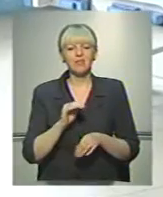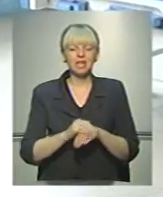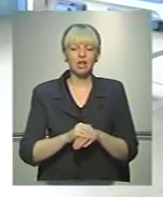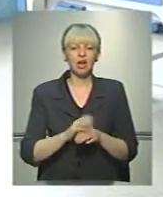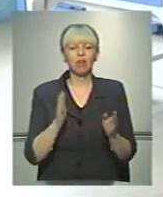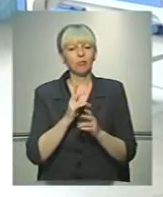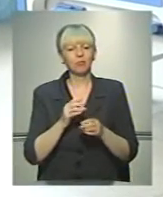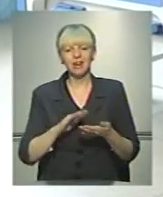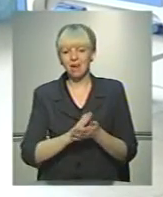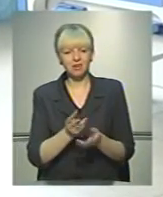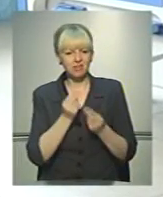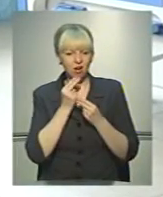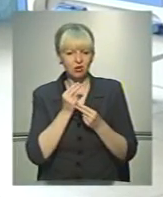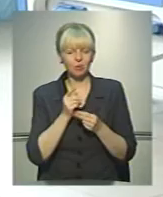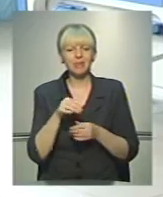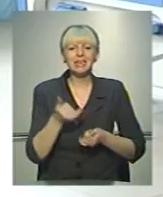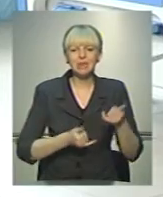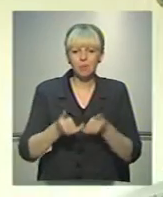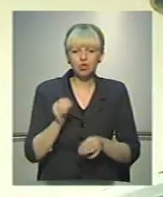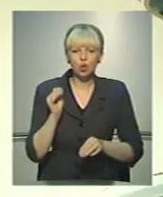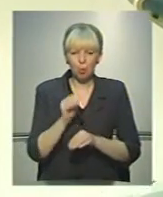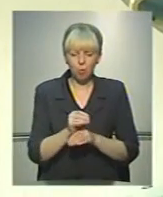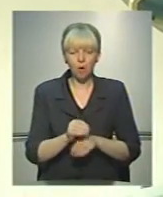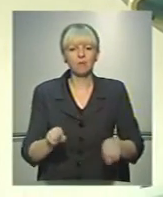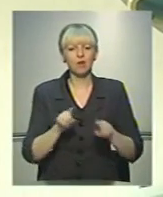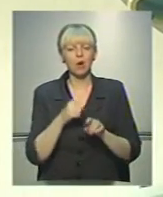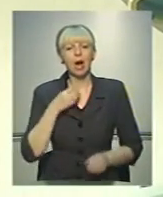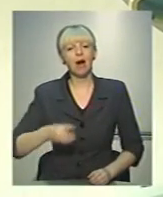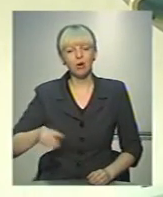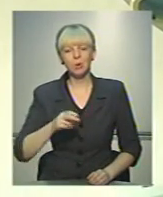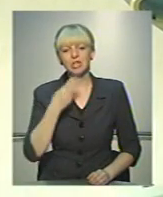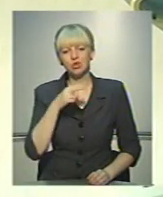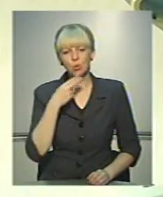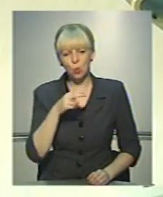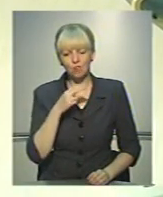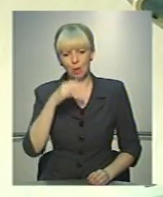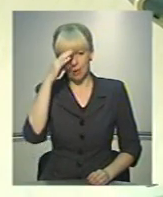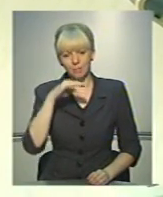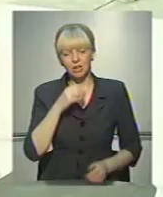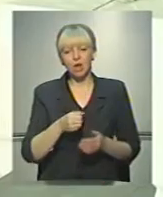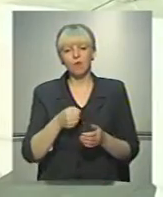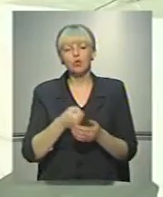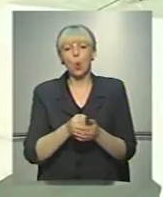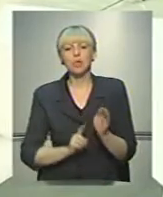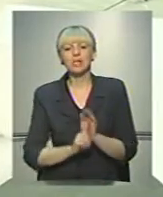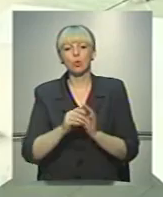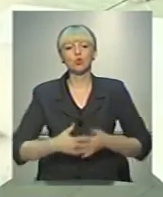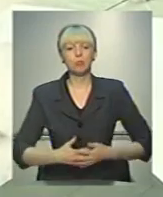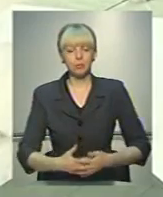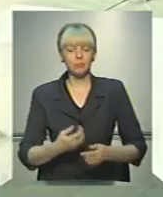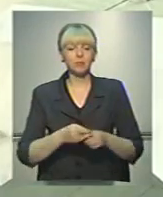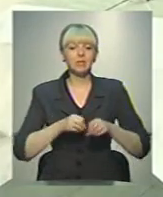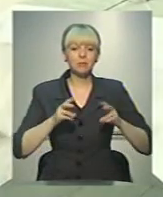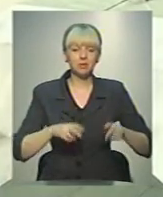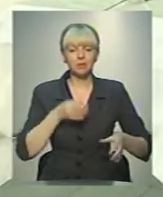екологія, неякісне харчування, ті ж хімічні добавки, а також алкоголь та тютюнопаління батьків до зародження дитини. А тому